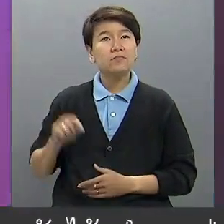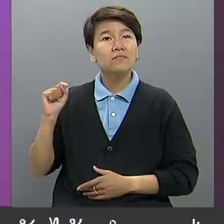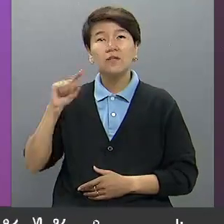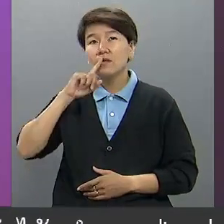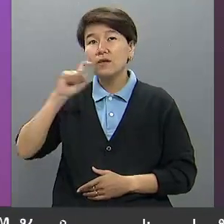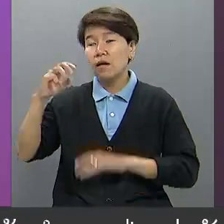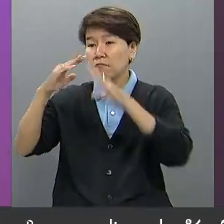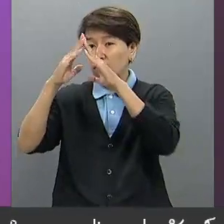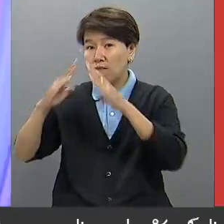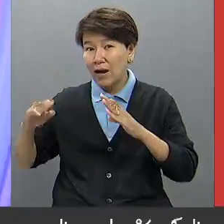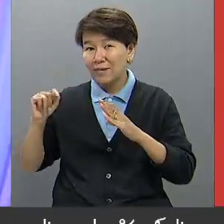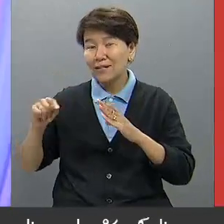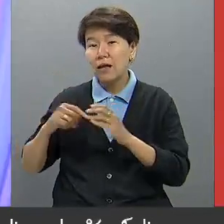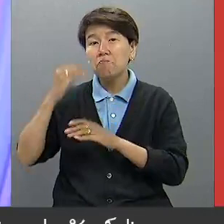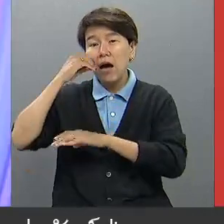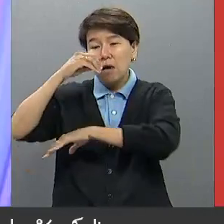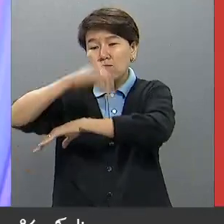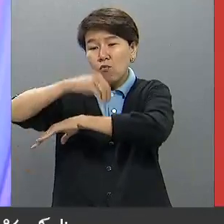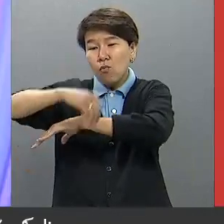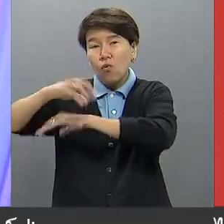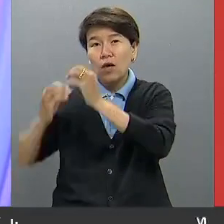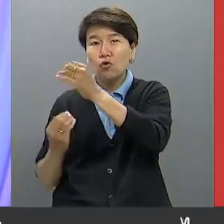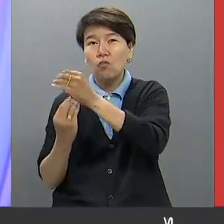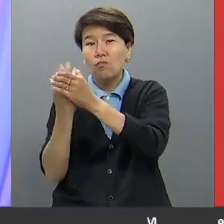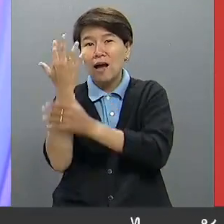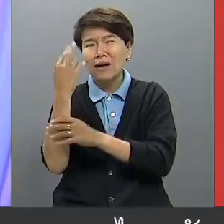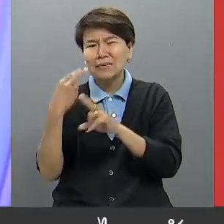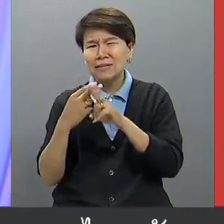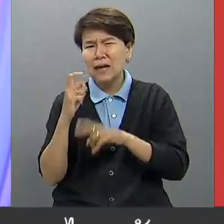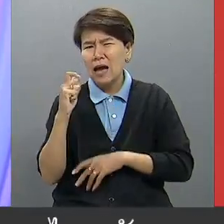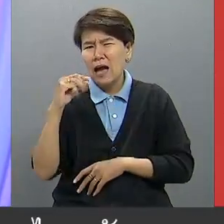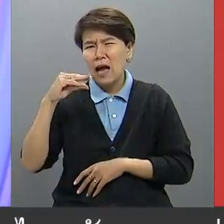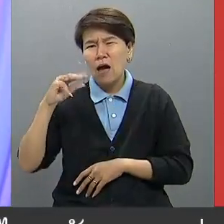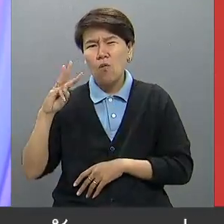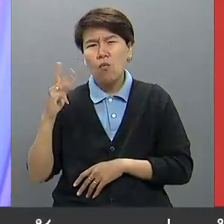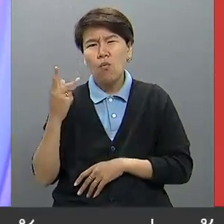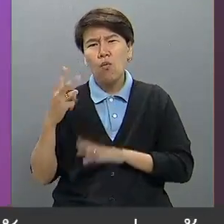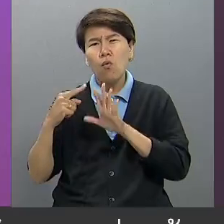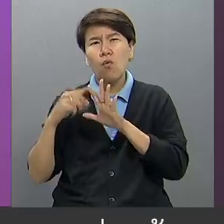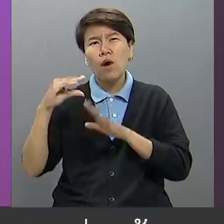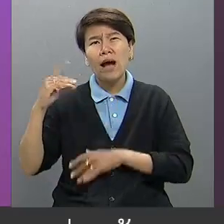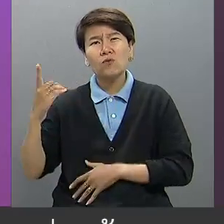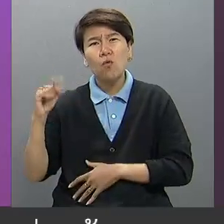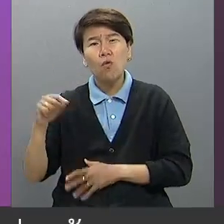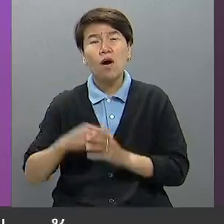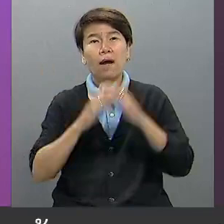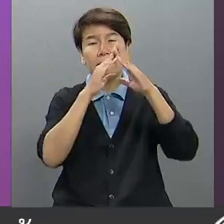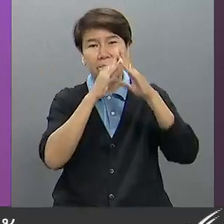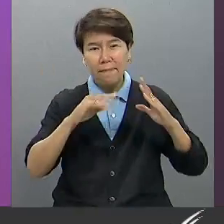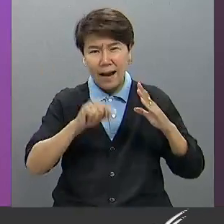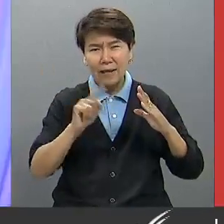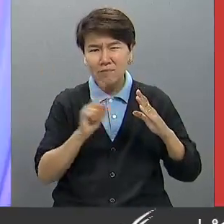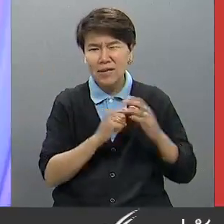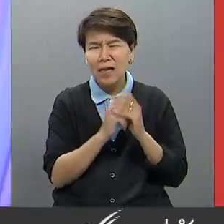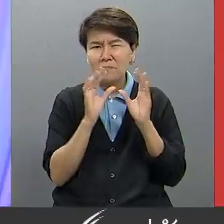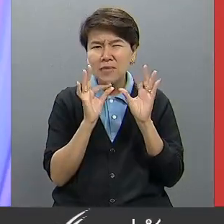ไหม เดี๋ยวคุณต๊อบผมมีแค่ต้นเดียวเนี่ยแล้วก็มีอินทผลัมที่บ้านอีก2ต้น เนี่ย GAP ได้ไงคุณก็ทําให้เป็น GAP ไง